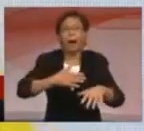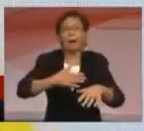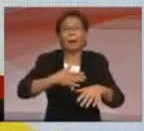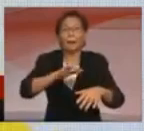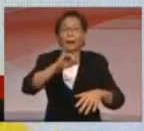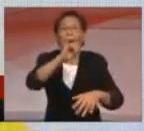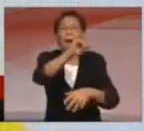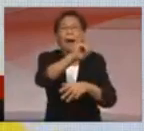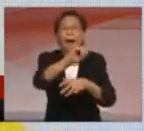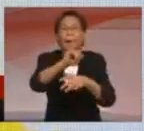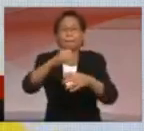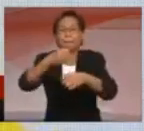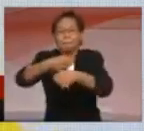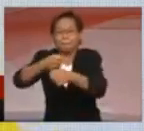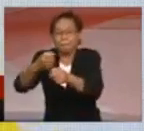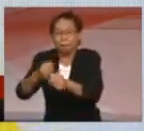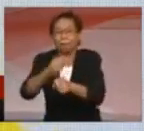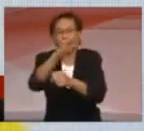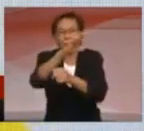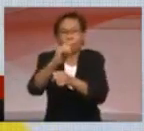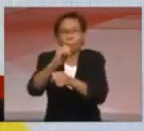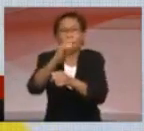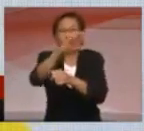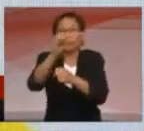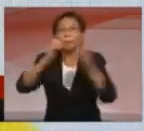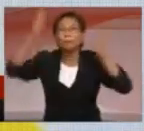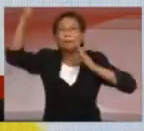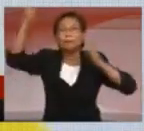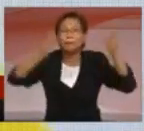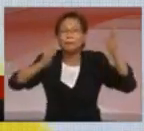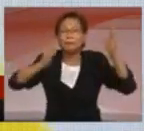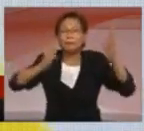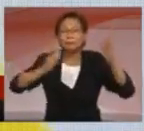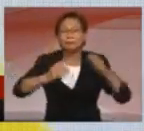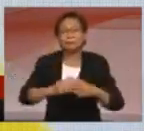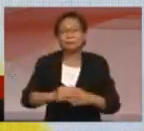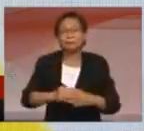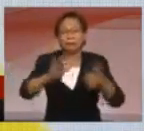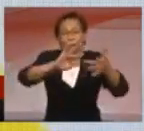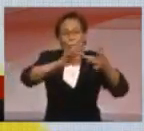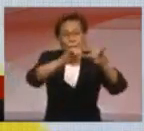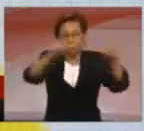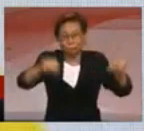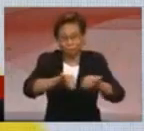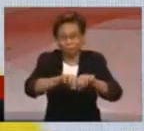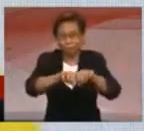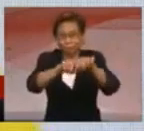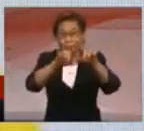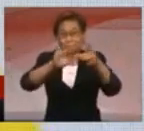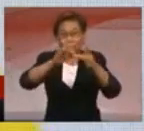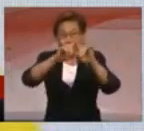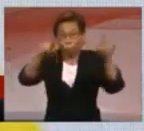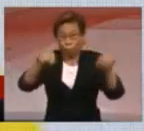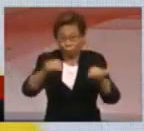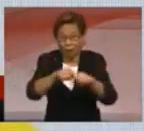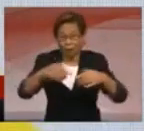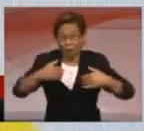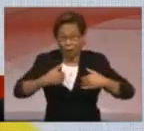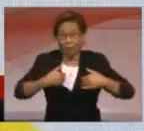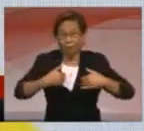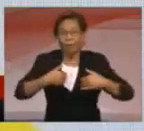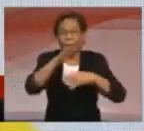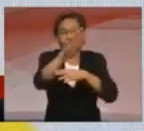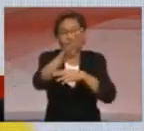sebuah direktori syarikat perkilangan tempatan yang beroperasi. Portal ini juga yang kini menyenaraikan